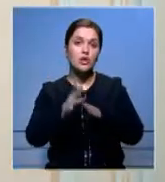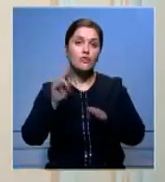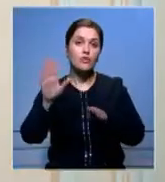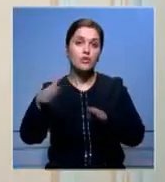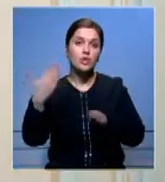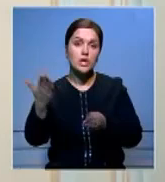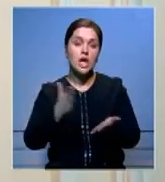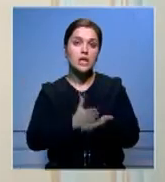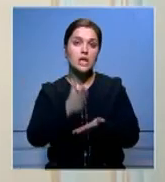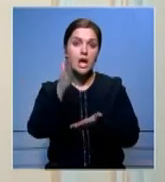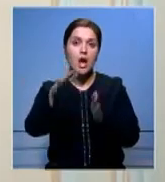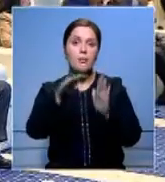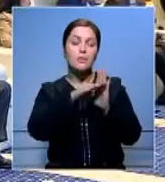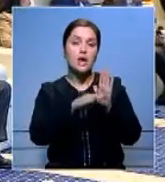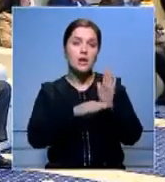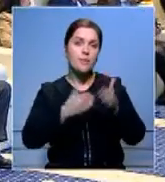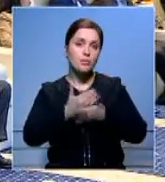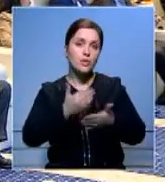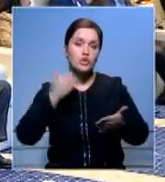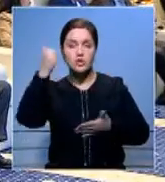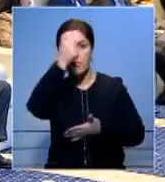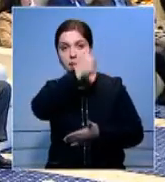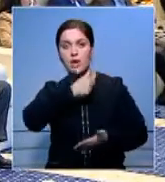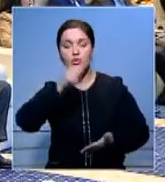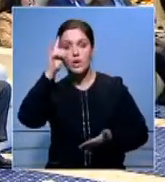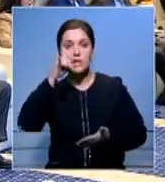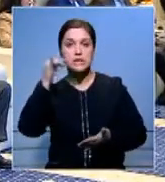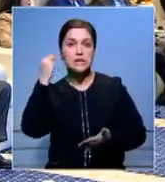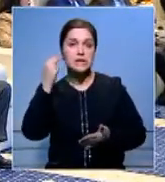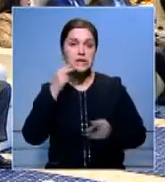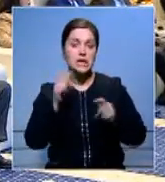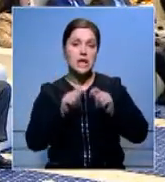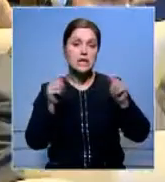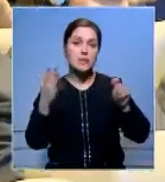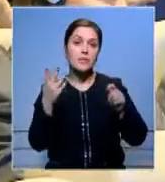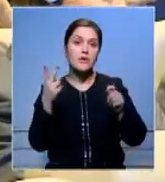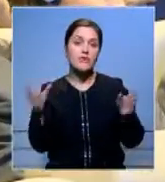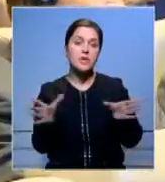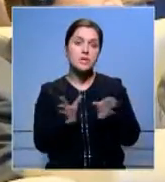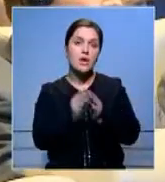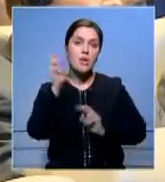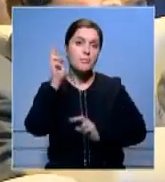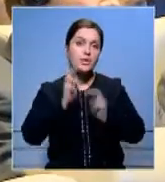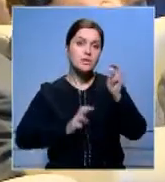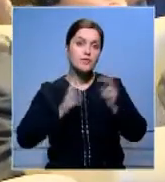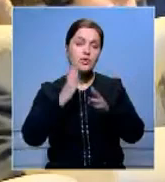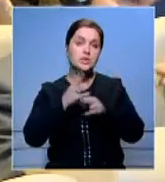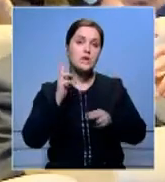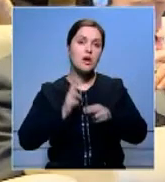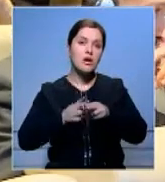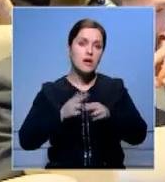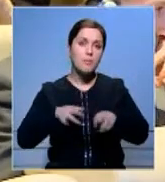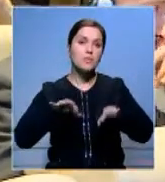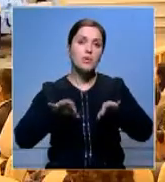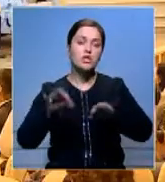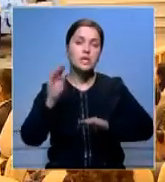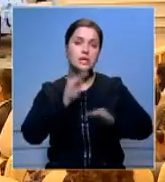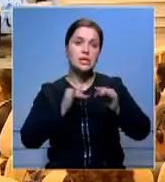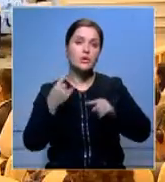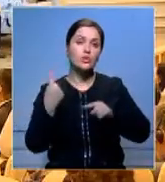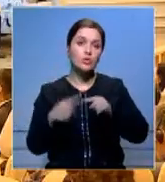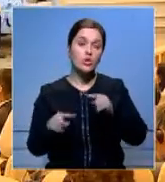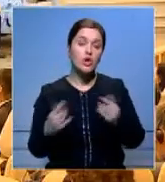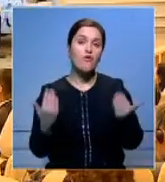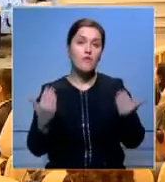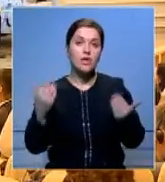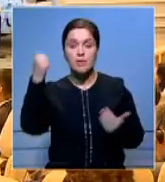двусторонней стратегической программы. В прошлом году Казахстан и Китай запустили 52 совместных производства в сфере металлургии, машиностроения и других.